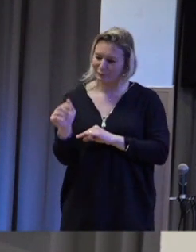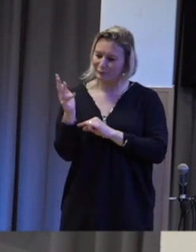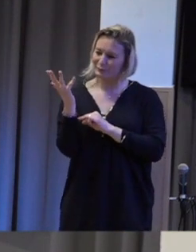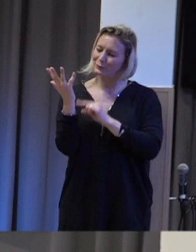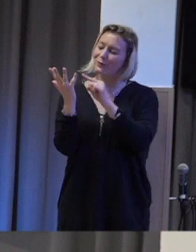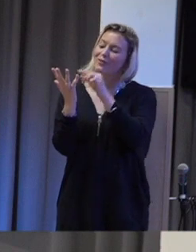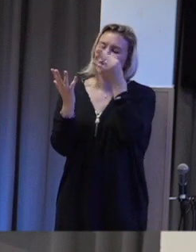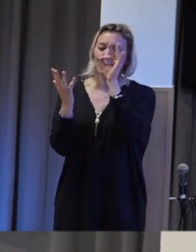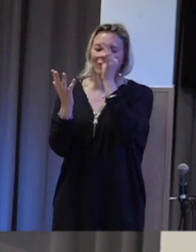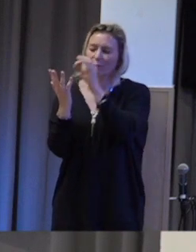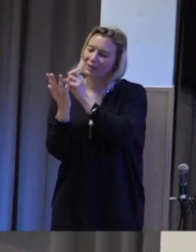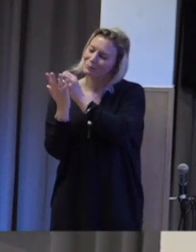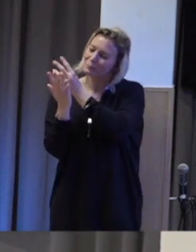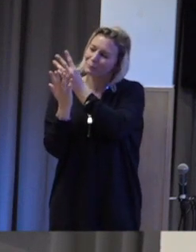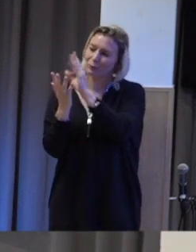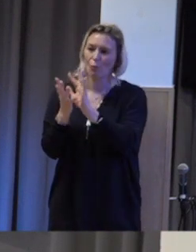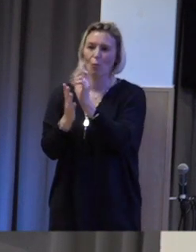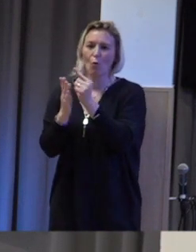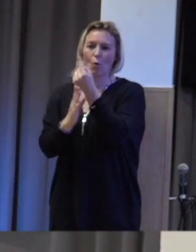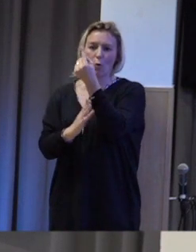restons attachés.